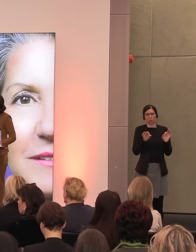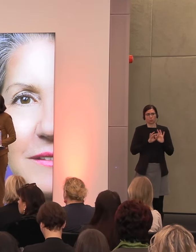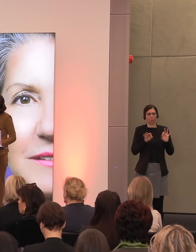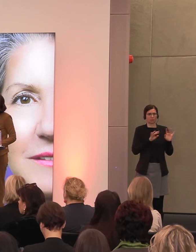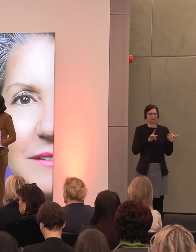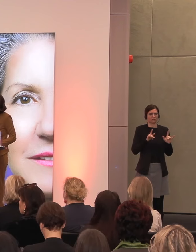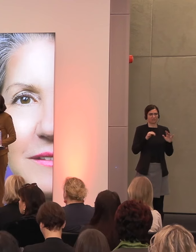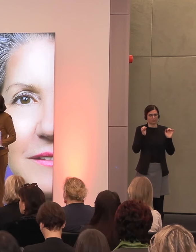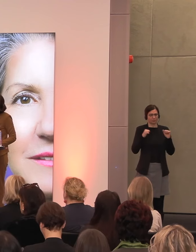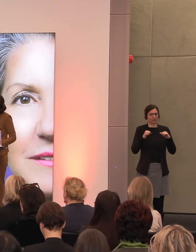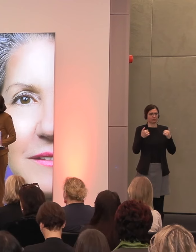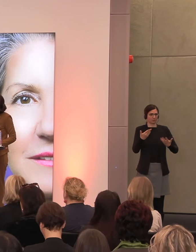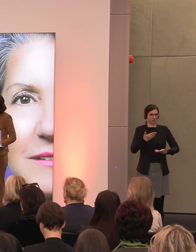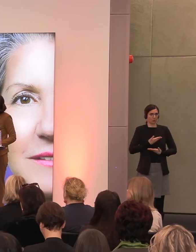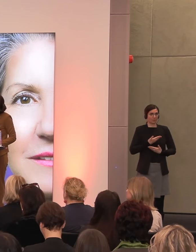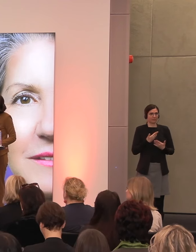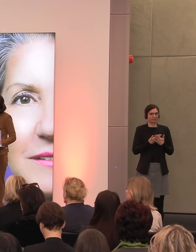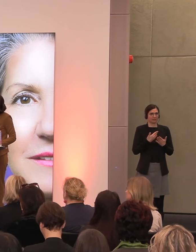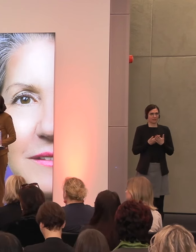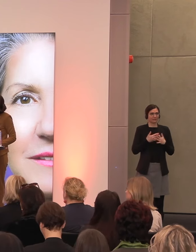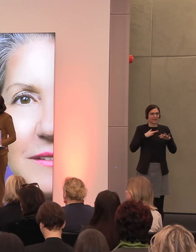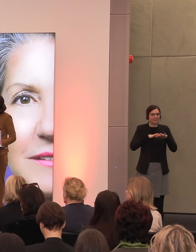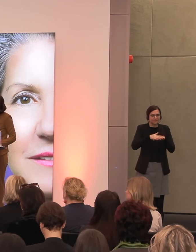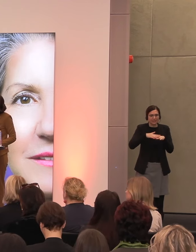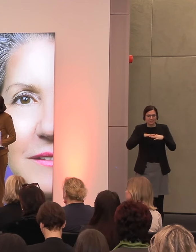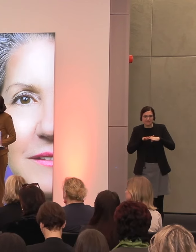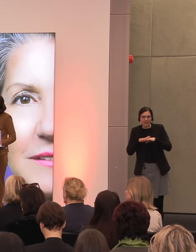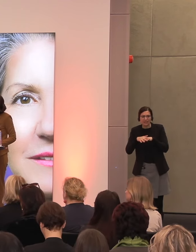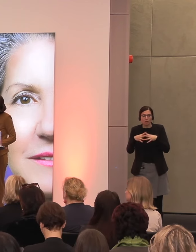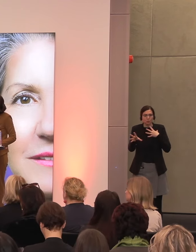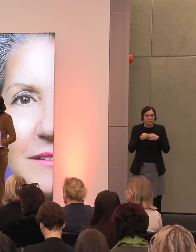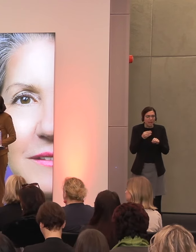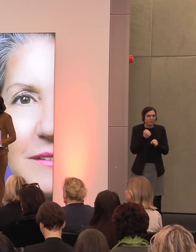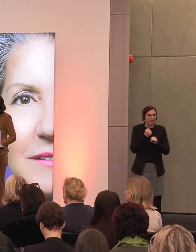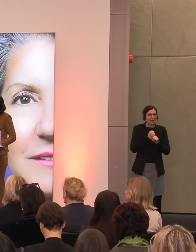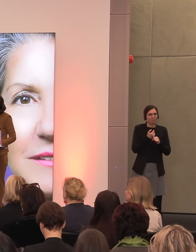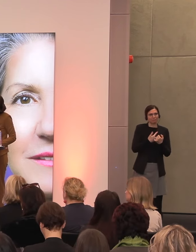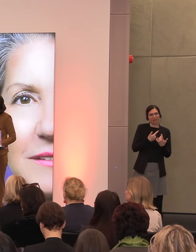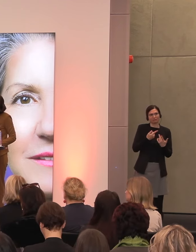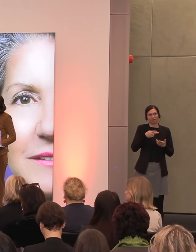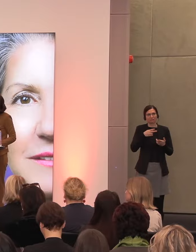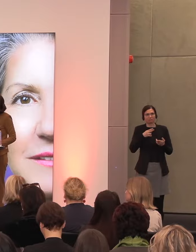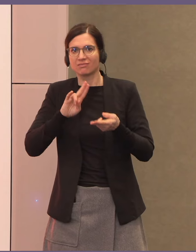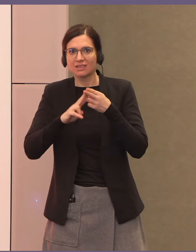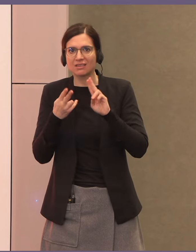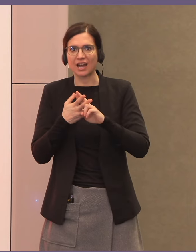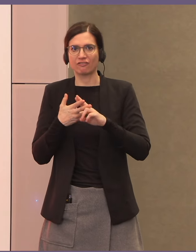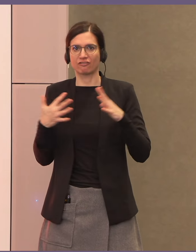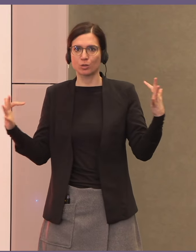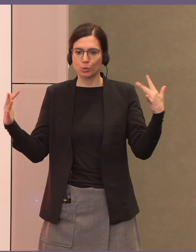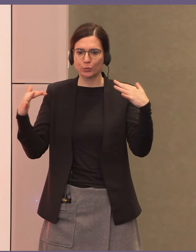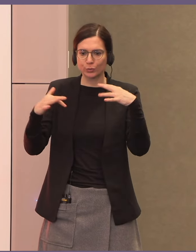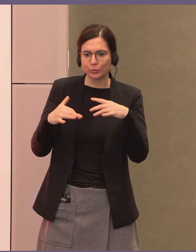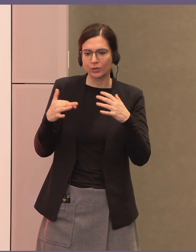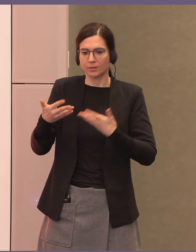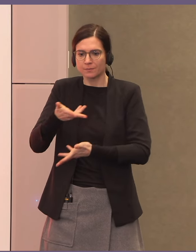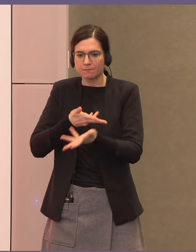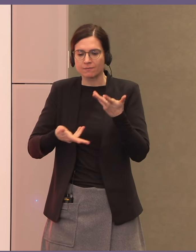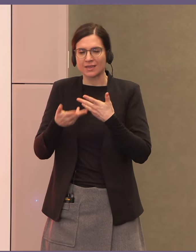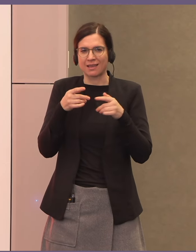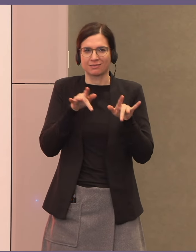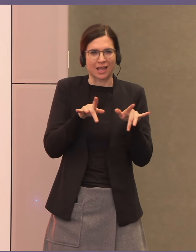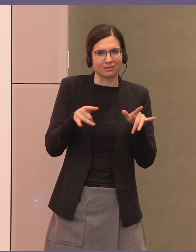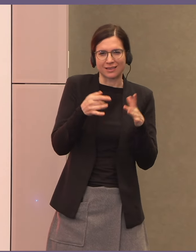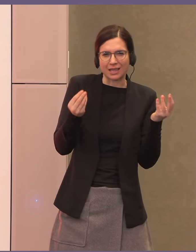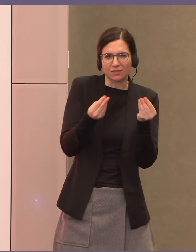Bündnisse aufzustellen. Deshalb ist dieses Netzwerken, dieses Zusammenkommen und über die eigenen Grenzen hinaus auch wirklich Bündnisse zu